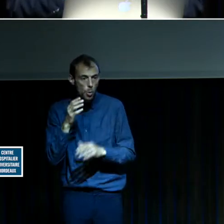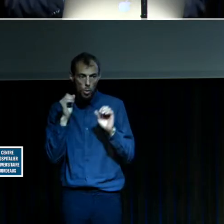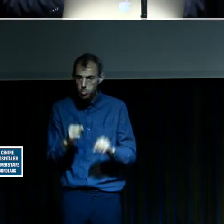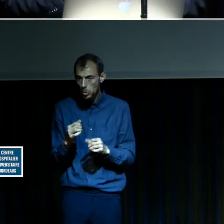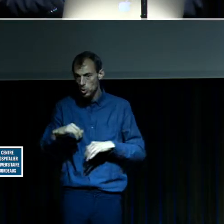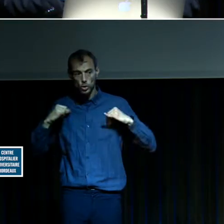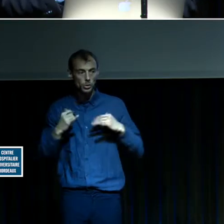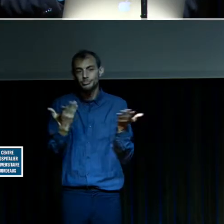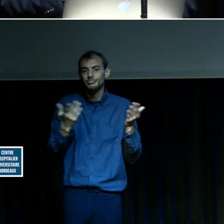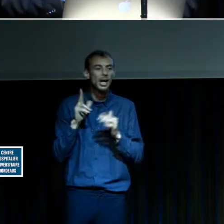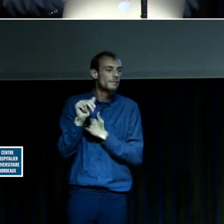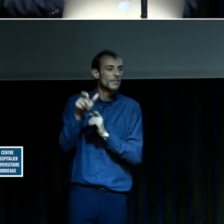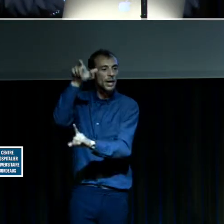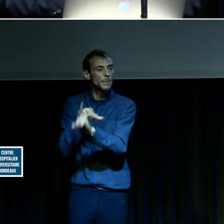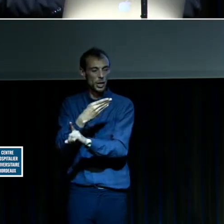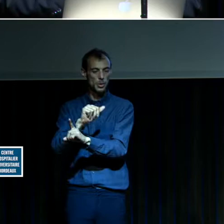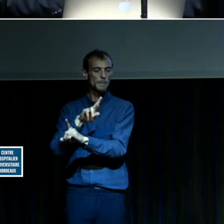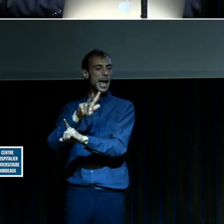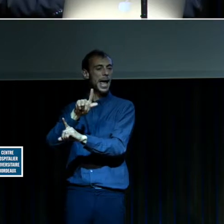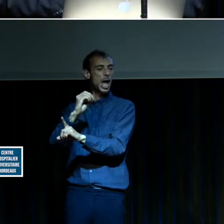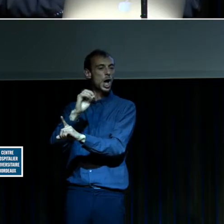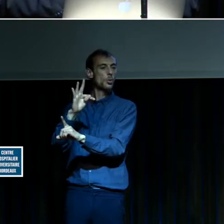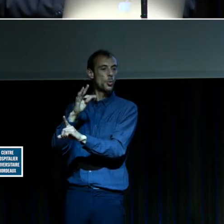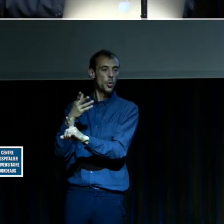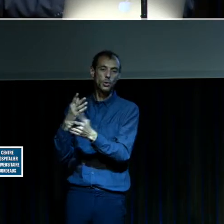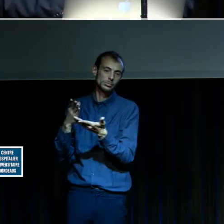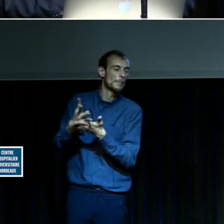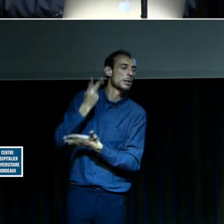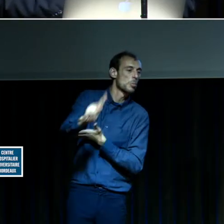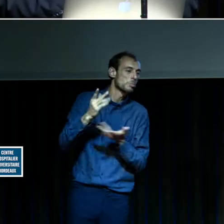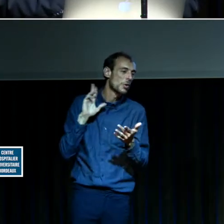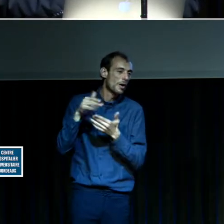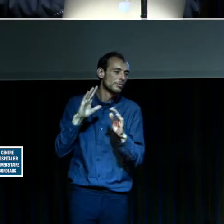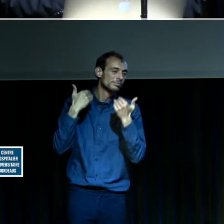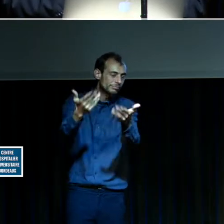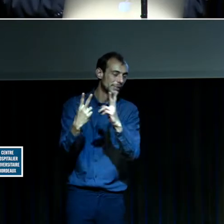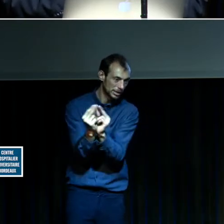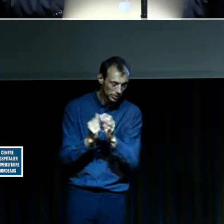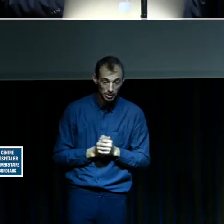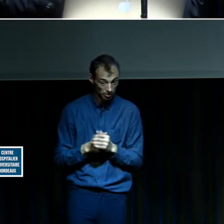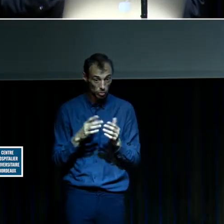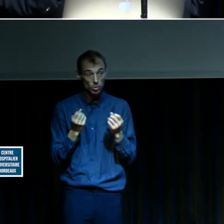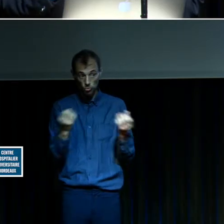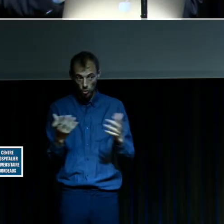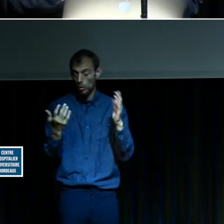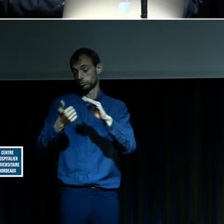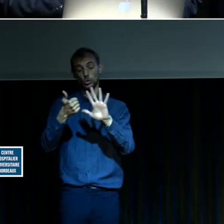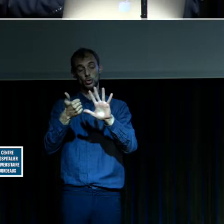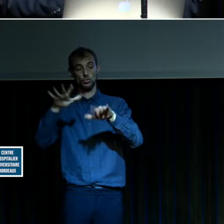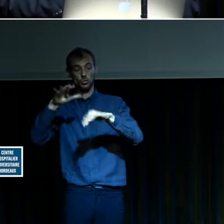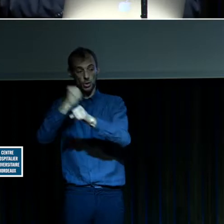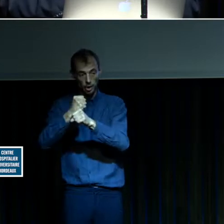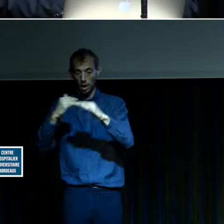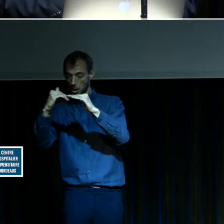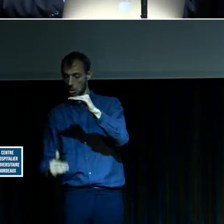histoire. Et donc, un quart des accidents vasculaires cérébraux arrivent chez des gens de moins de 65 ans. Et actuellement, en France, comme dans les